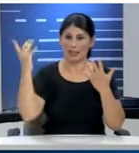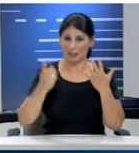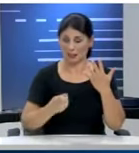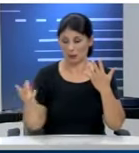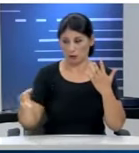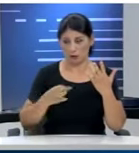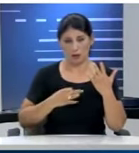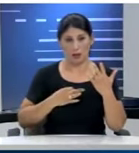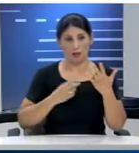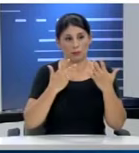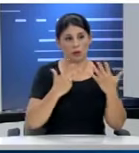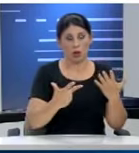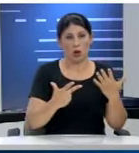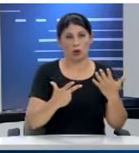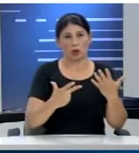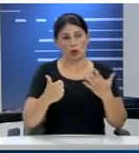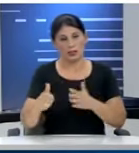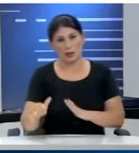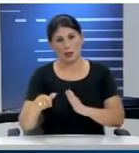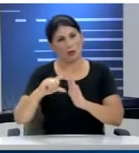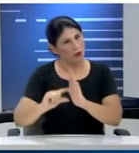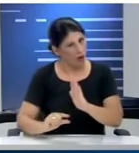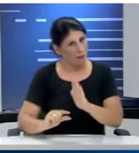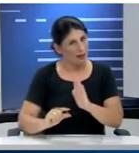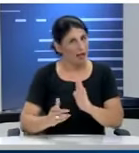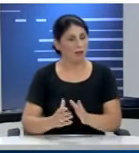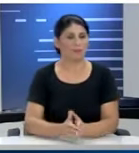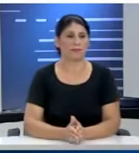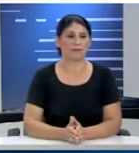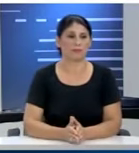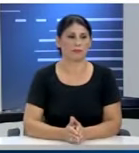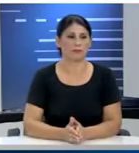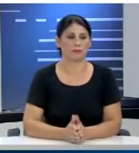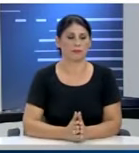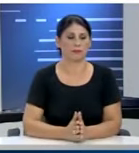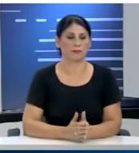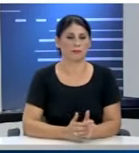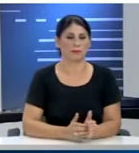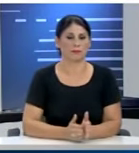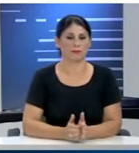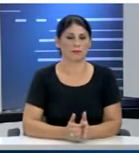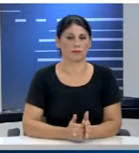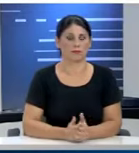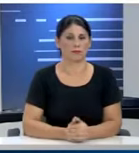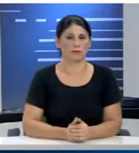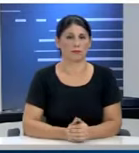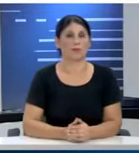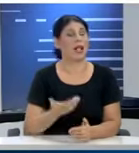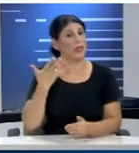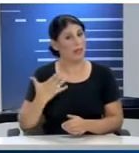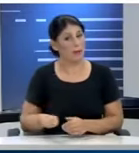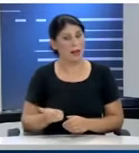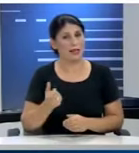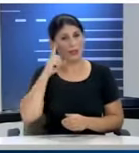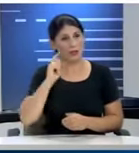εσείς, από τα 8.600 ή θα το πάτε πιο χαμηλά. Θα υπάρχει η